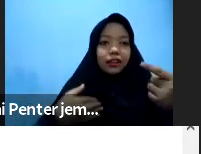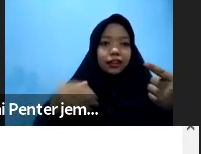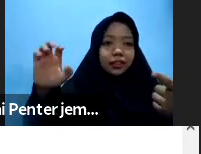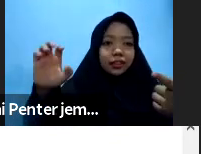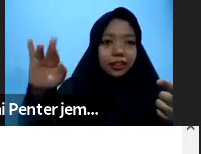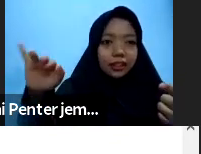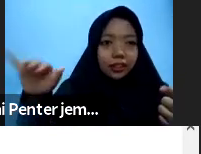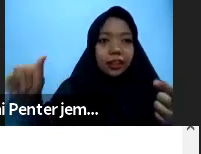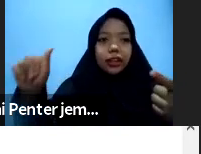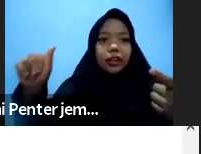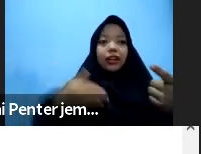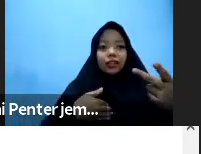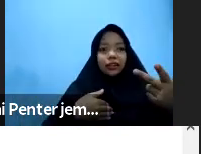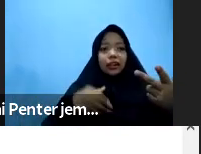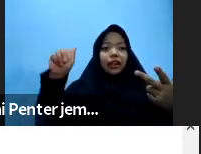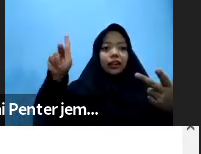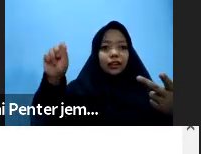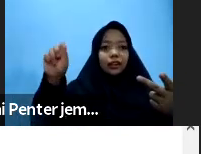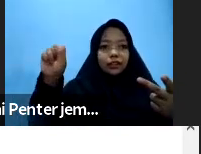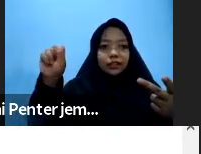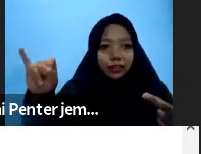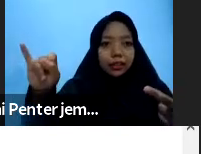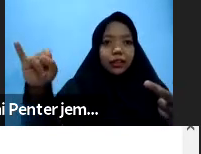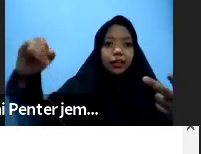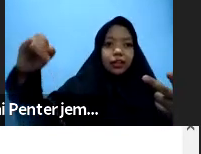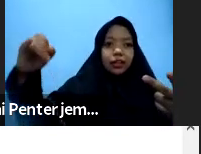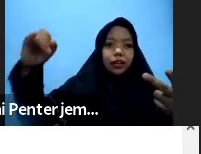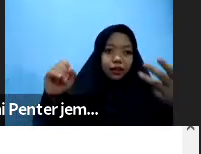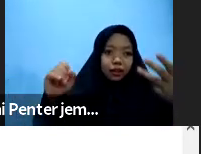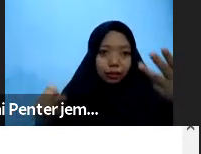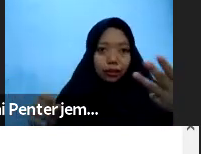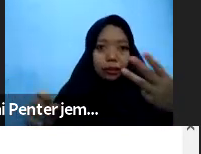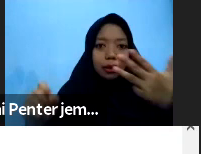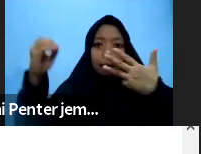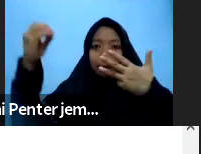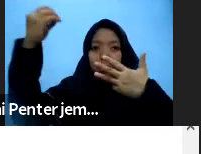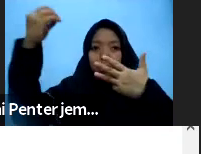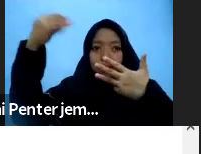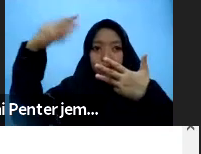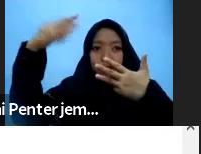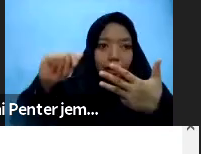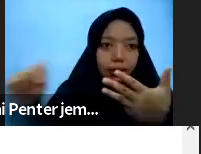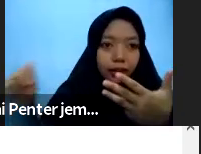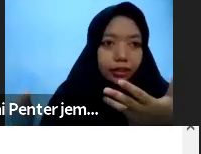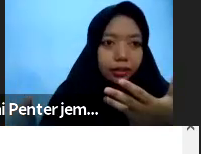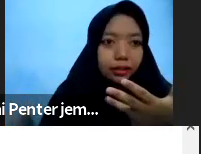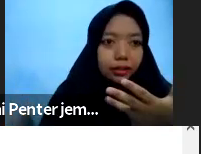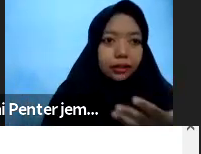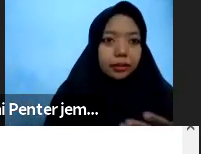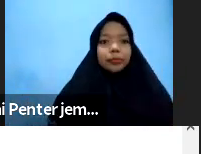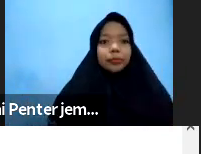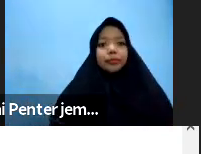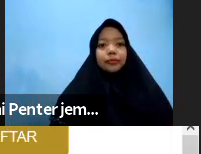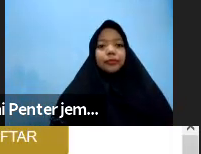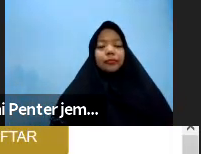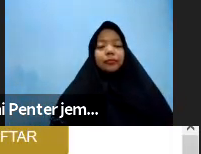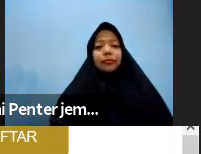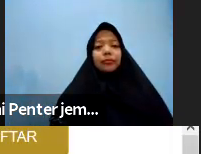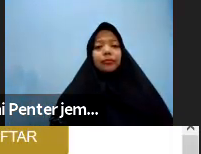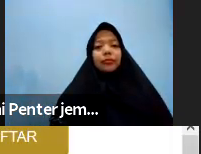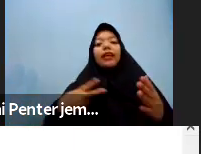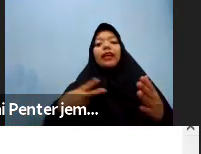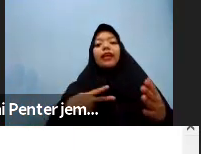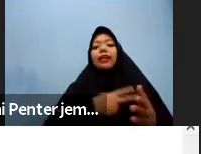tahan pengen ngomong nggak ya Nah Ketika saya coba kita salah satu aja ya yang